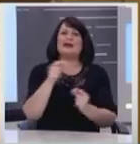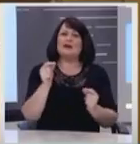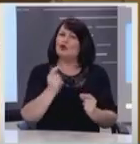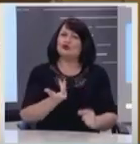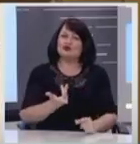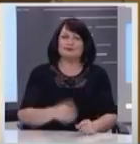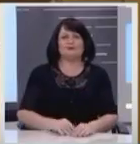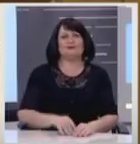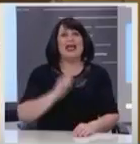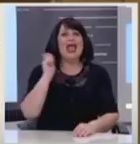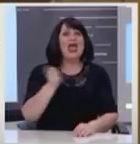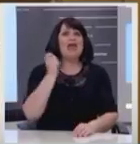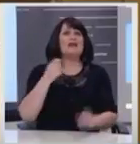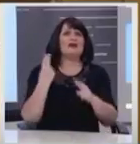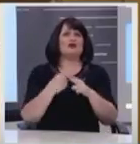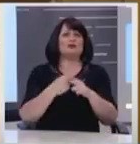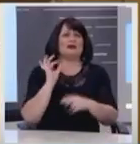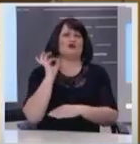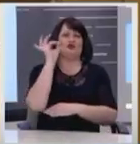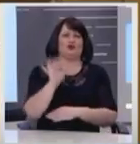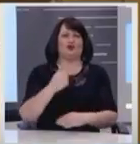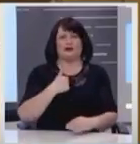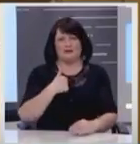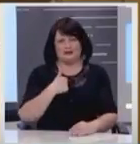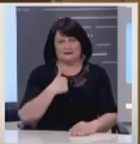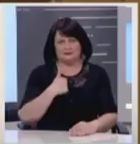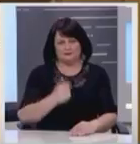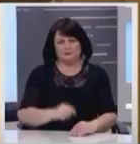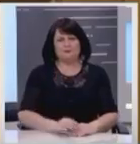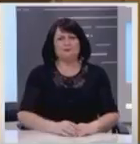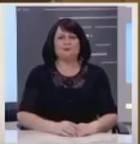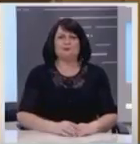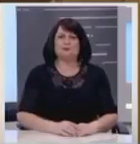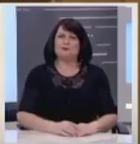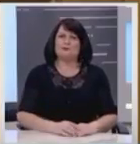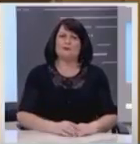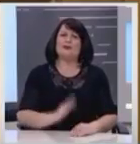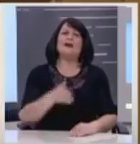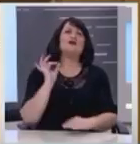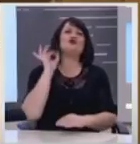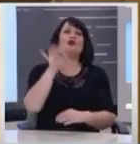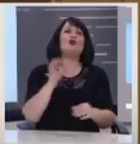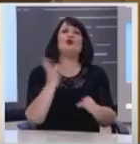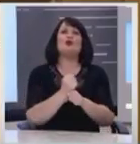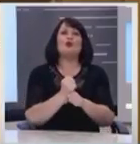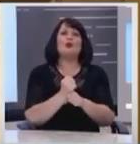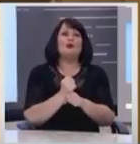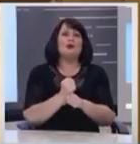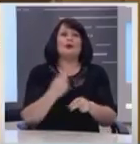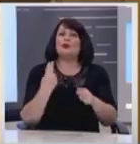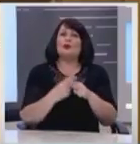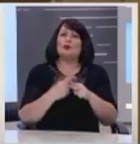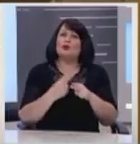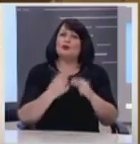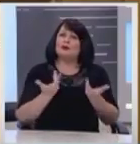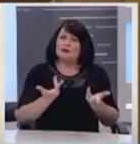αποτελεί εθνικής σημασίας στόχο, για την επίτευξη του οποίου είναι εξαιρετικά